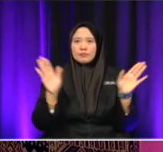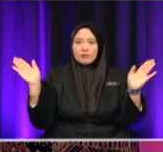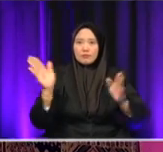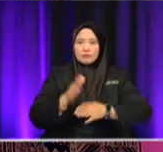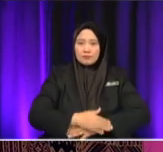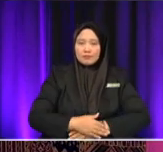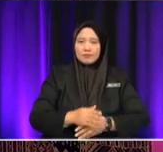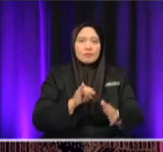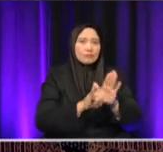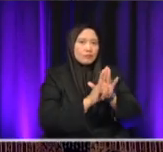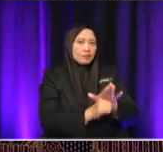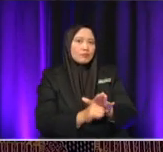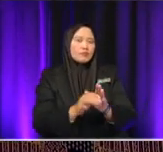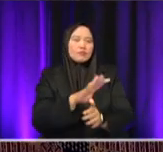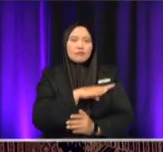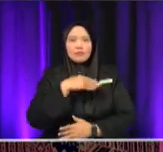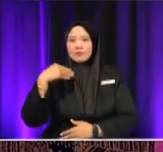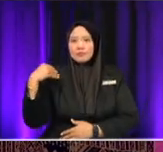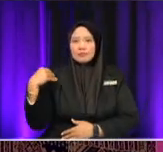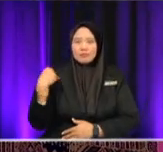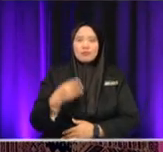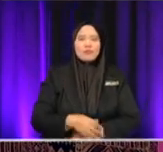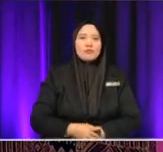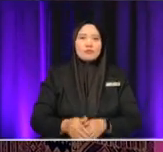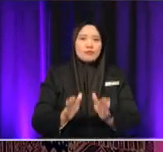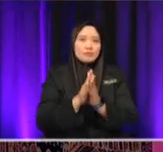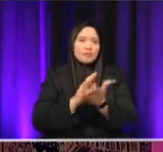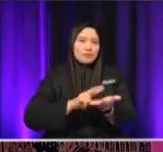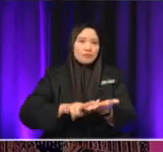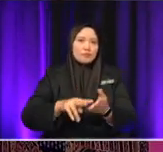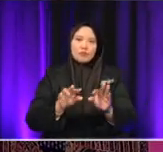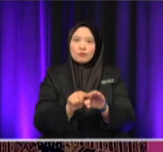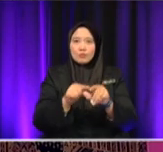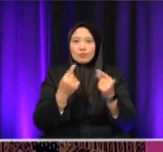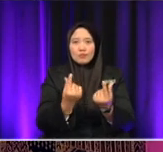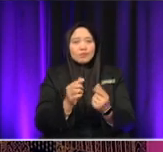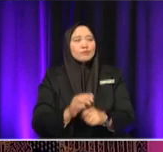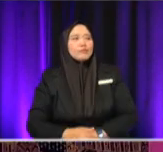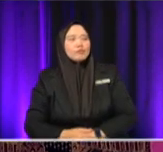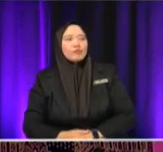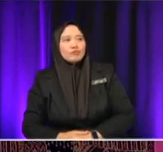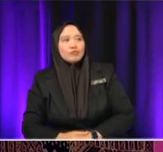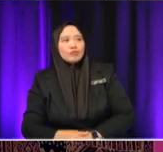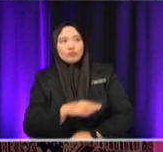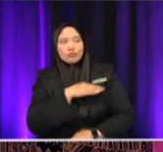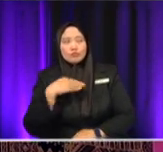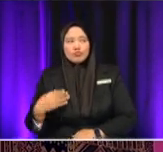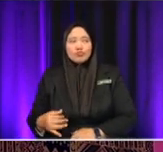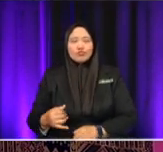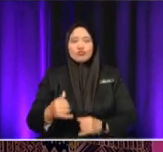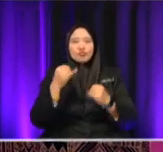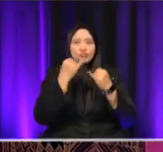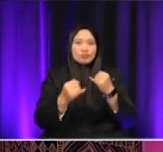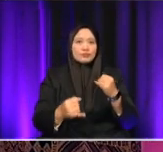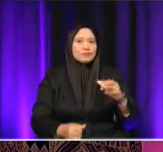keluarga kita Oke seterusnya ya aspek yang terakhir Ih yang terakhir itu akhlak kayak peranan suami dan